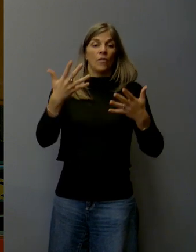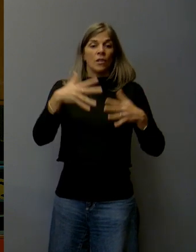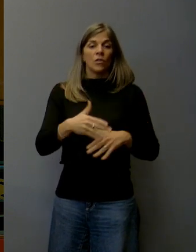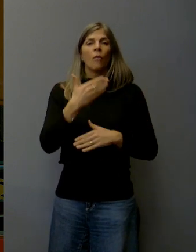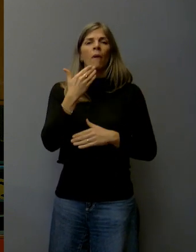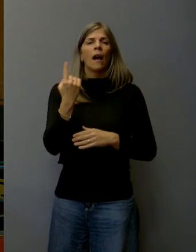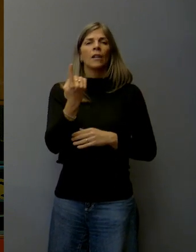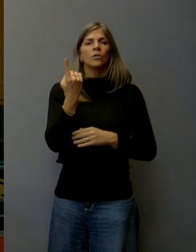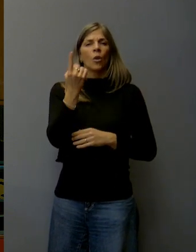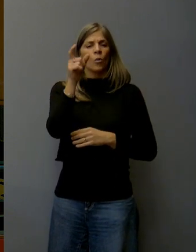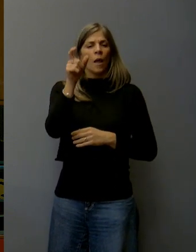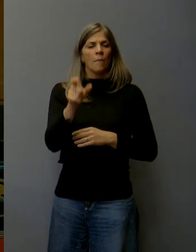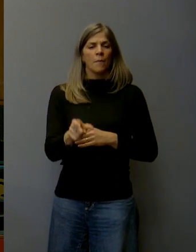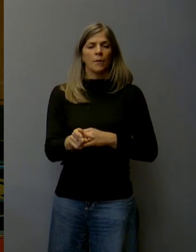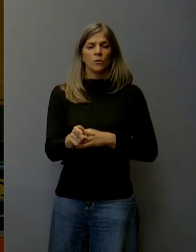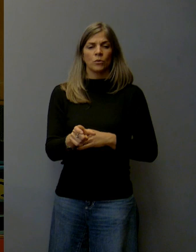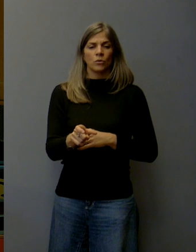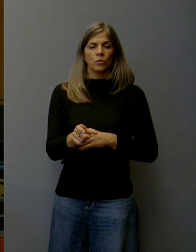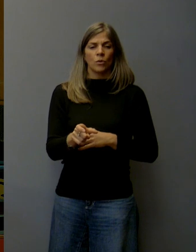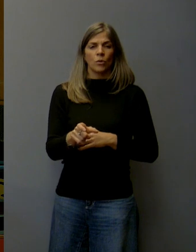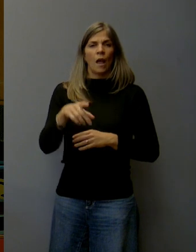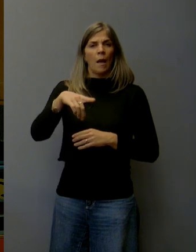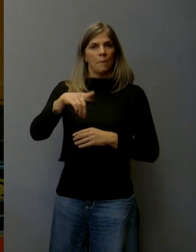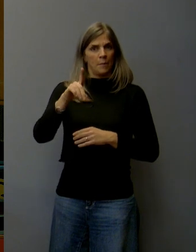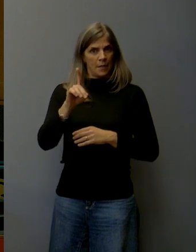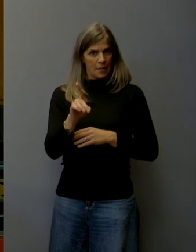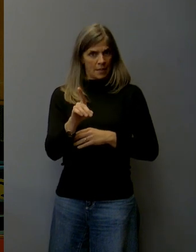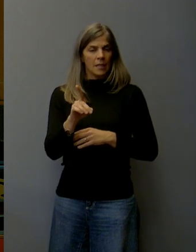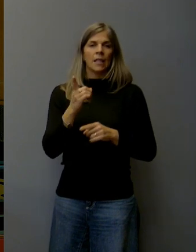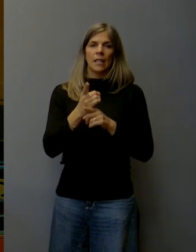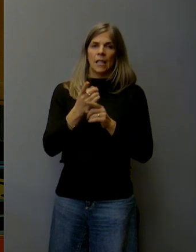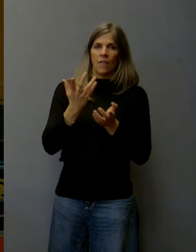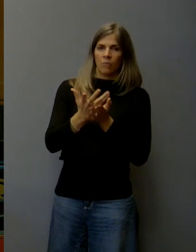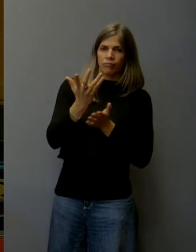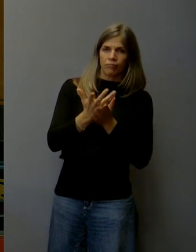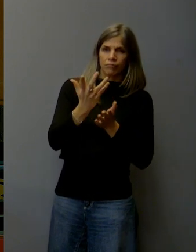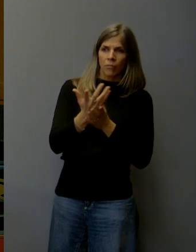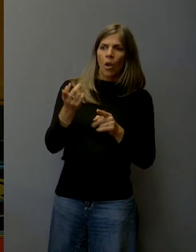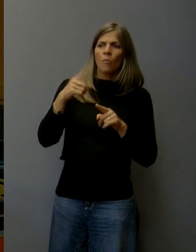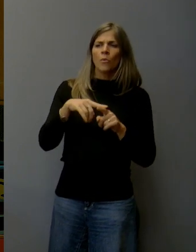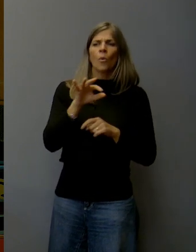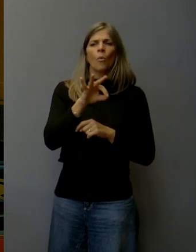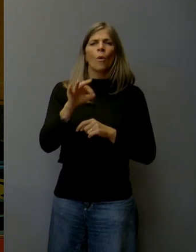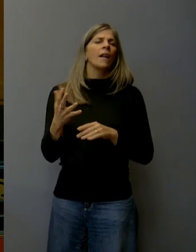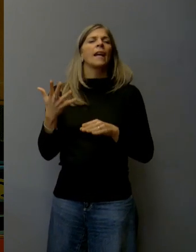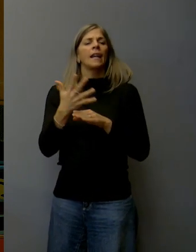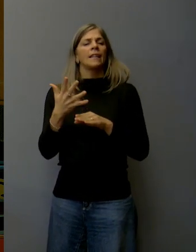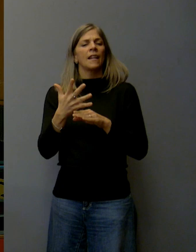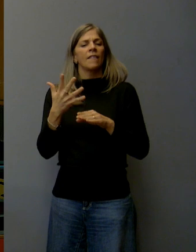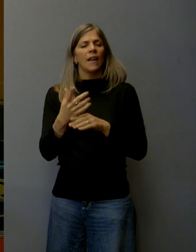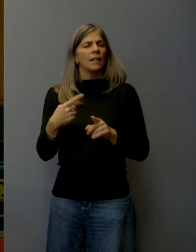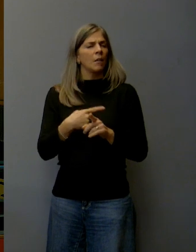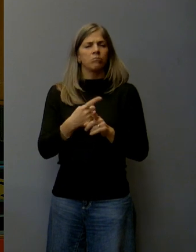un componente del Partito Democratico e credo pochi interventi di pochi minuti